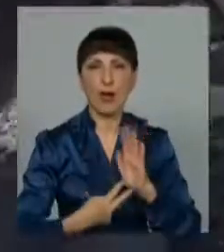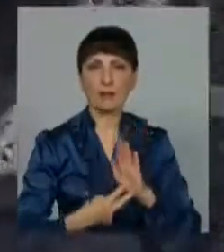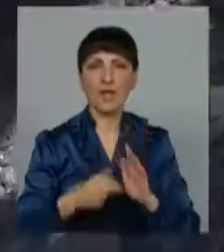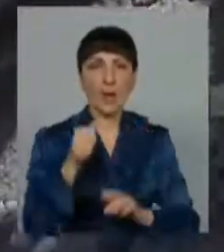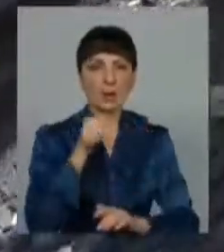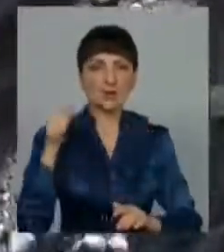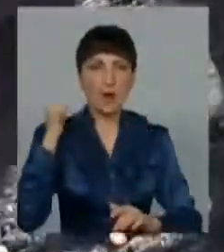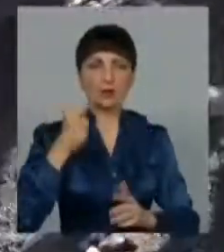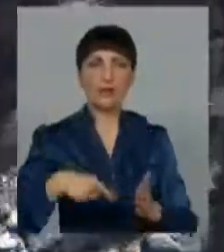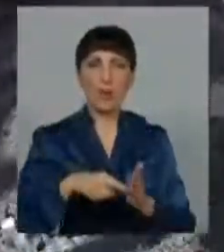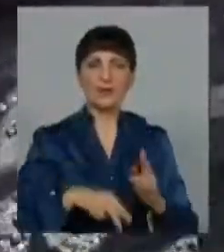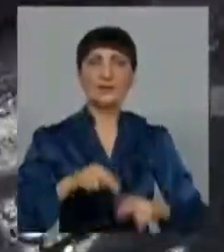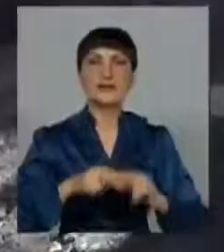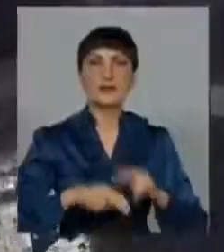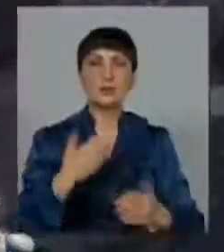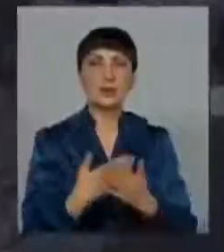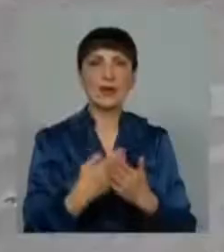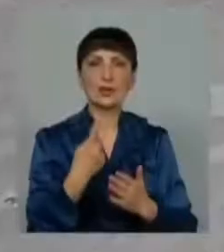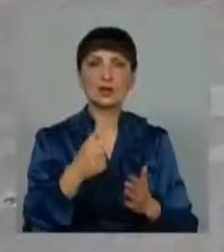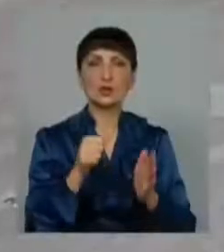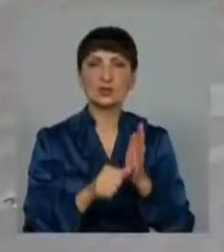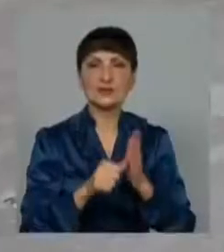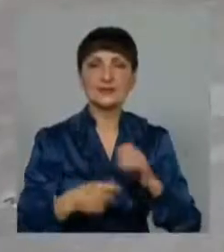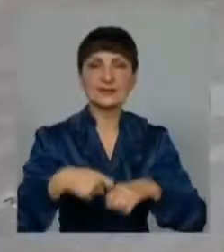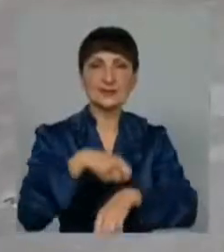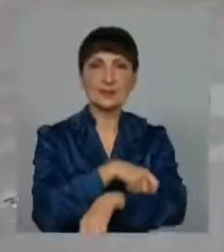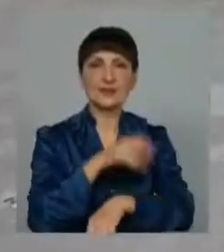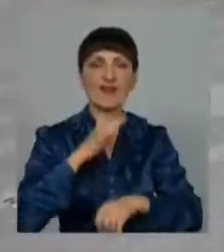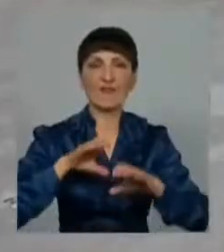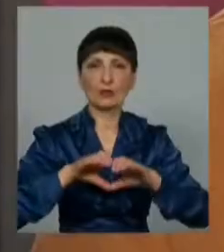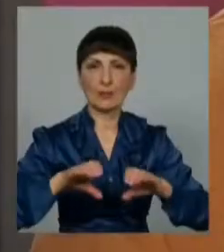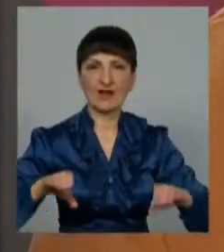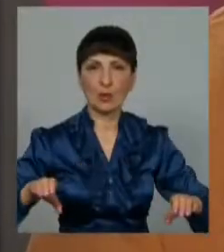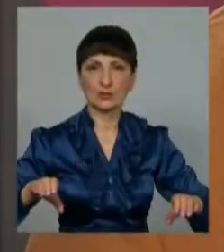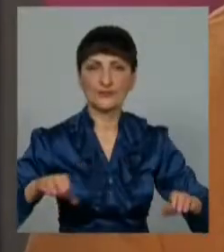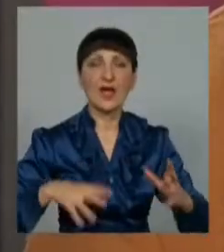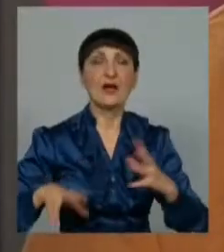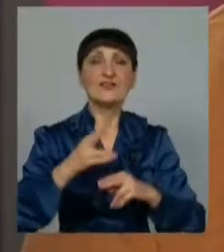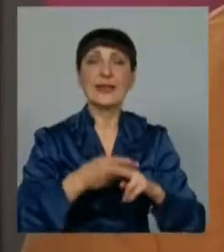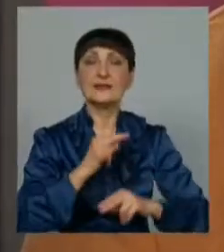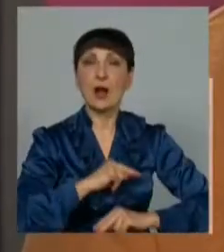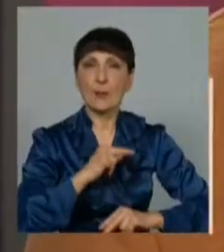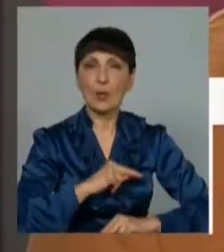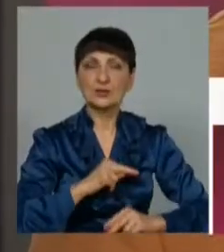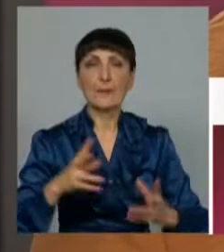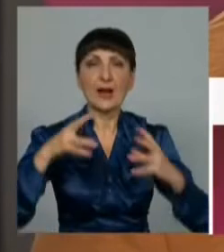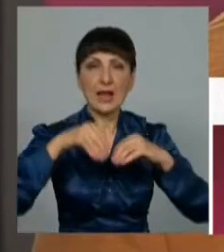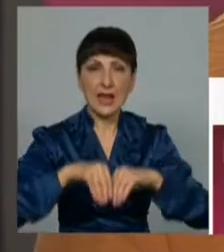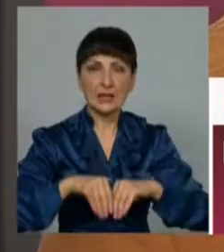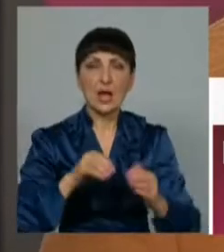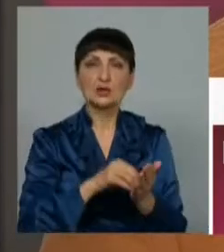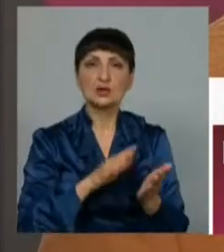в прошлом году в городе построено порядка 160 километров сетей водопровода. Все эти работы ведутся параллельно и с